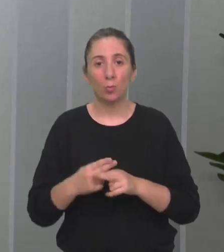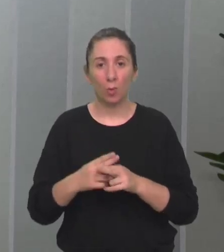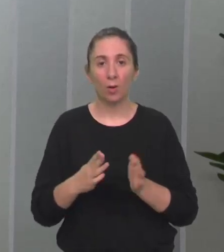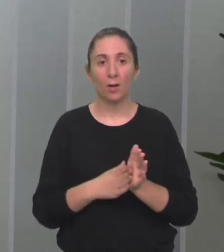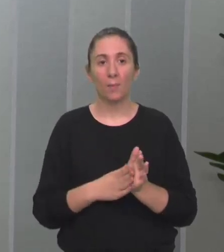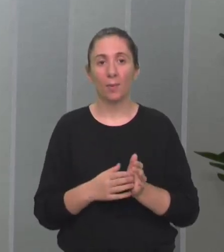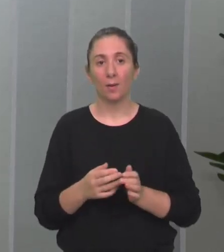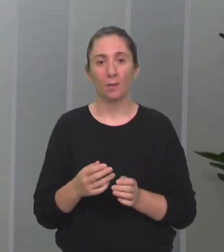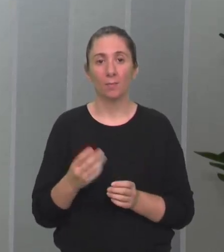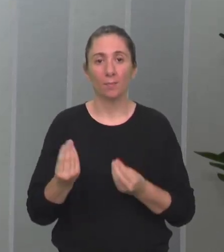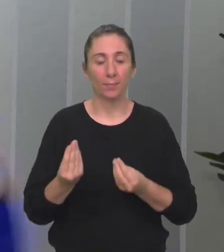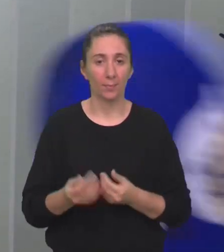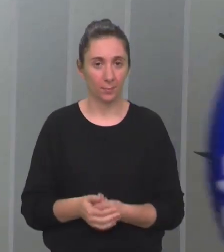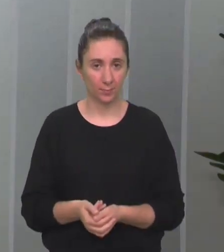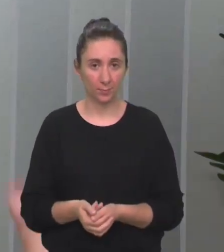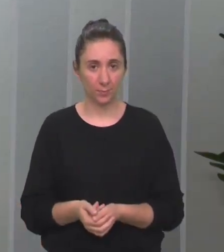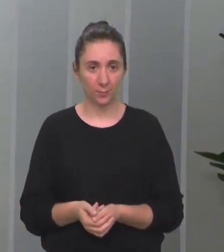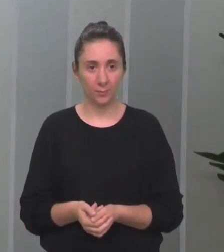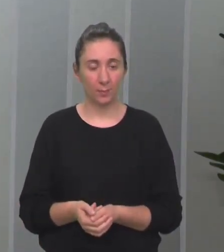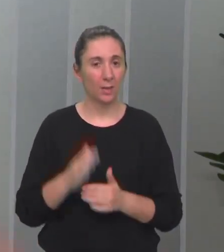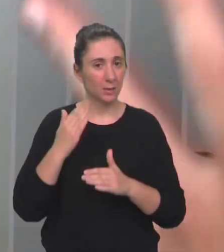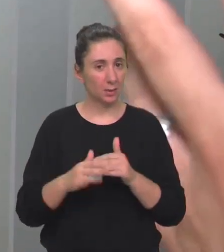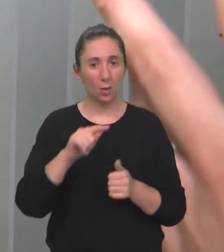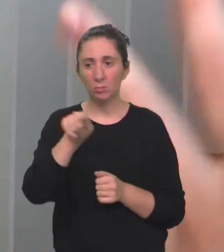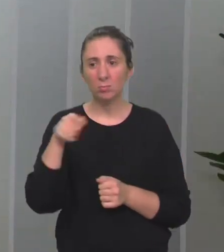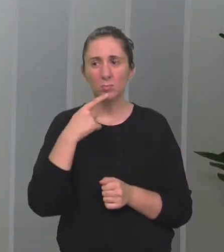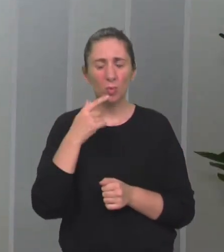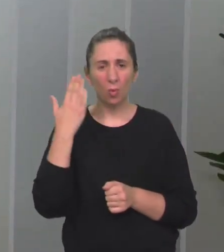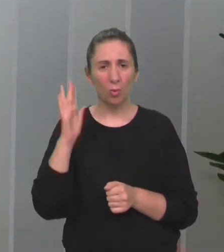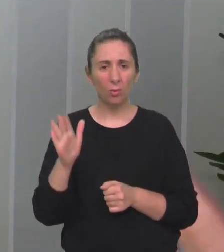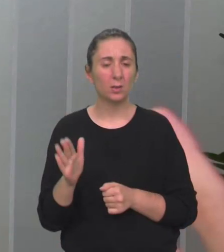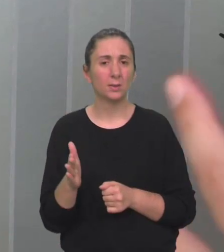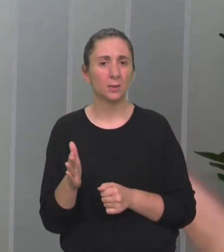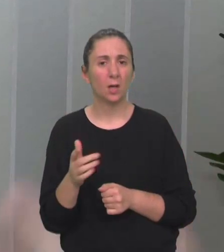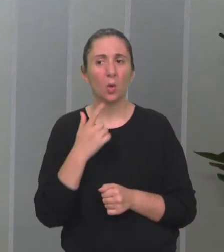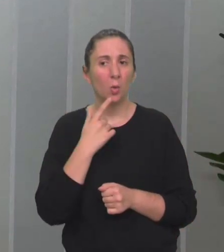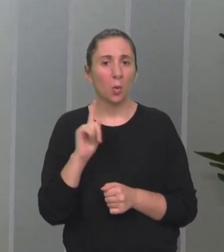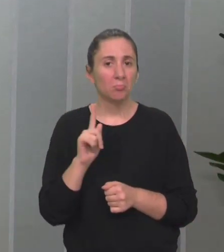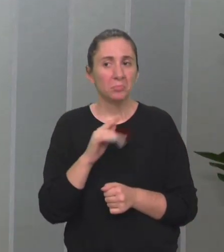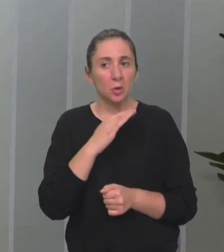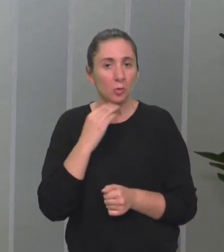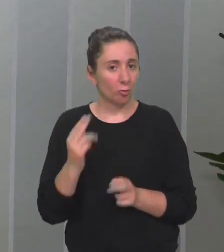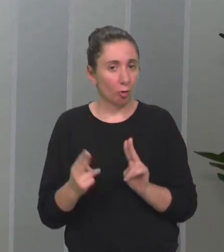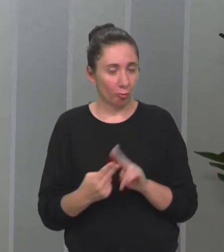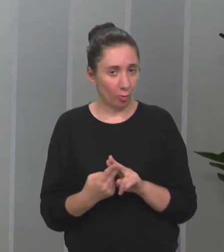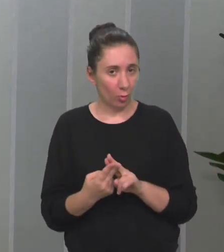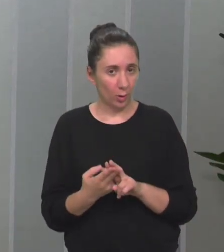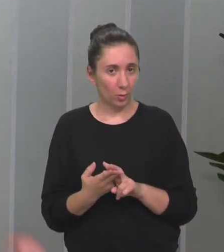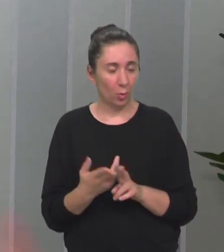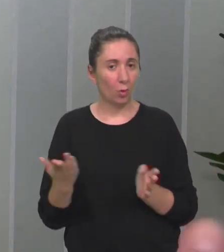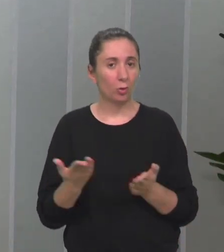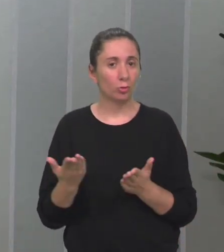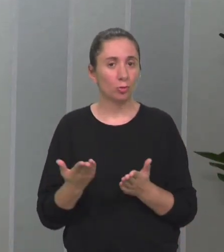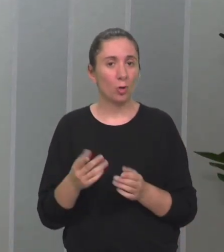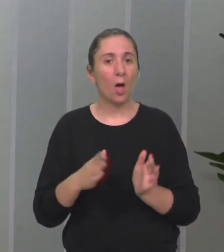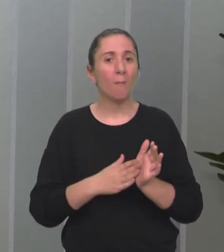što je mjestenija gravis i slično. Evo i za kraj, za one koji možda još uvijek ne znaju i koji nisu dovoljno upućeni, što